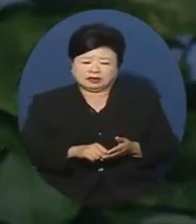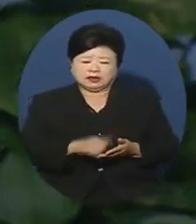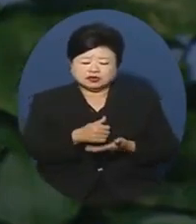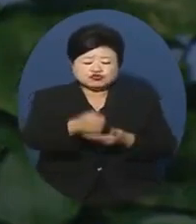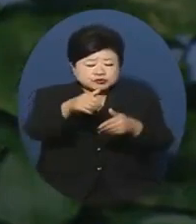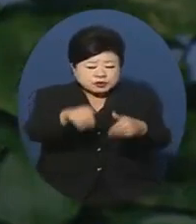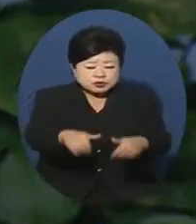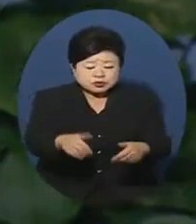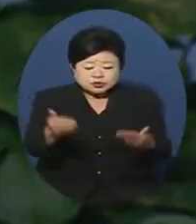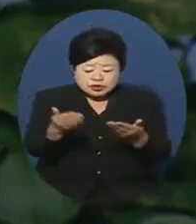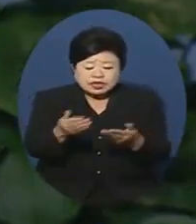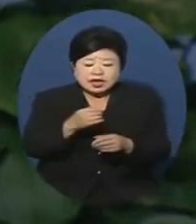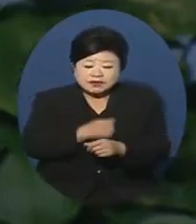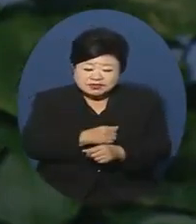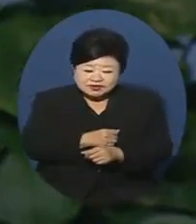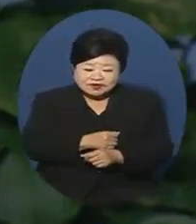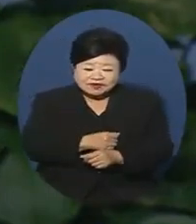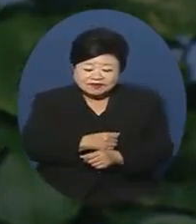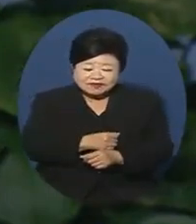주의 종으로서 일하면서